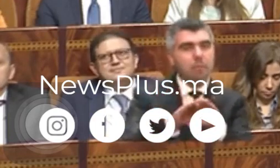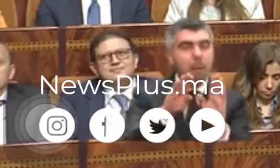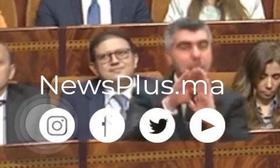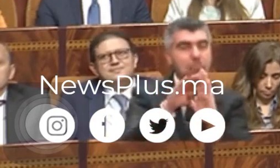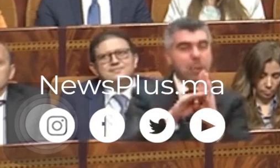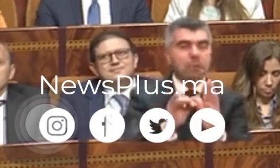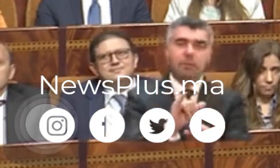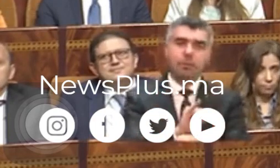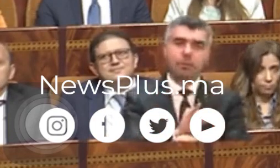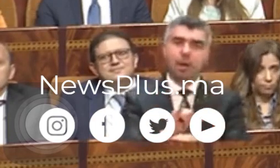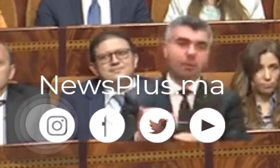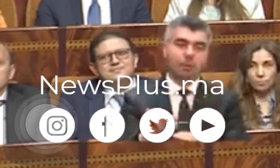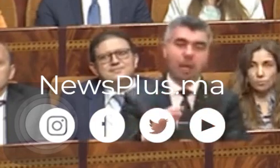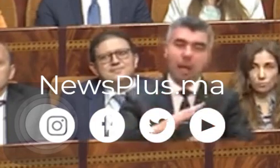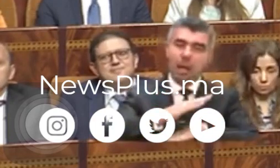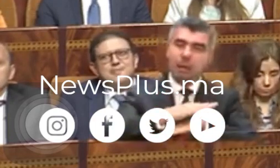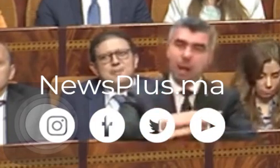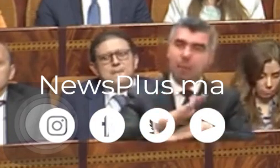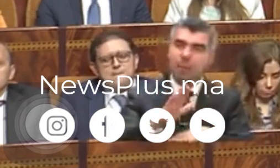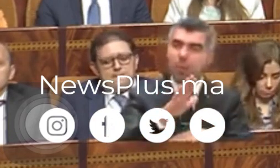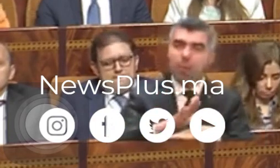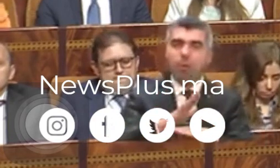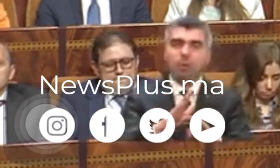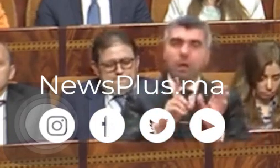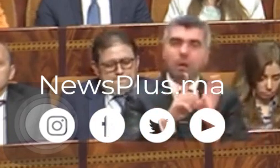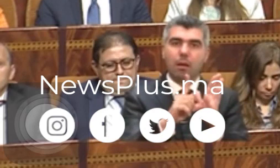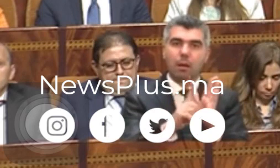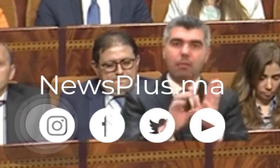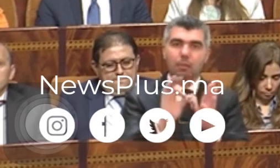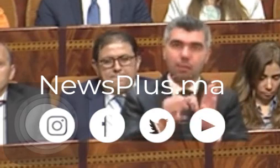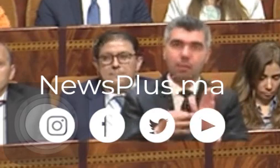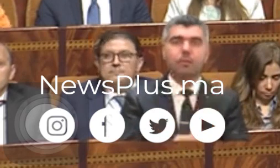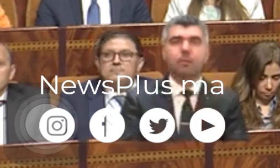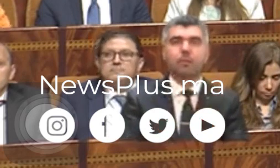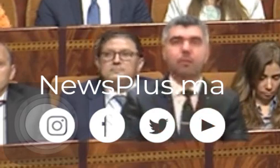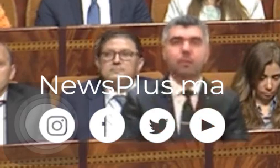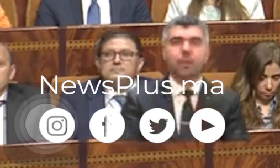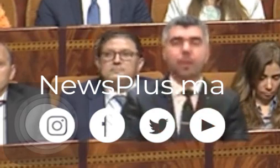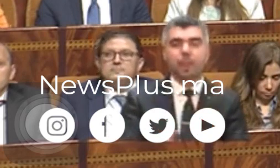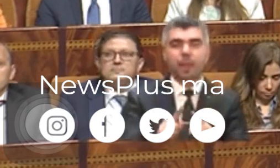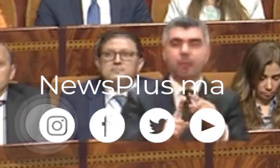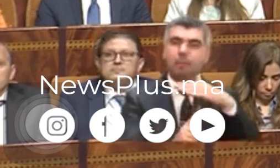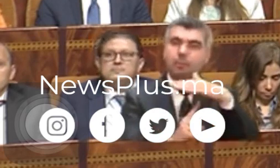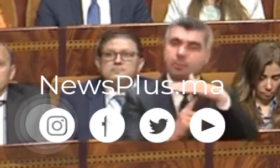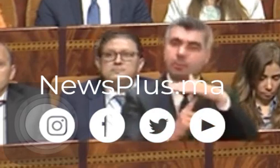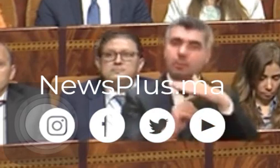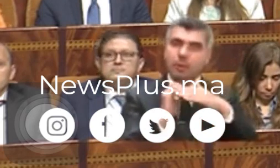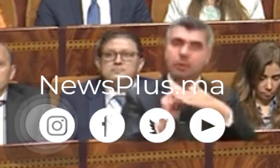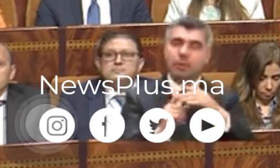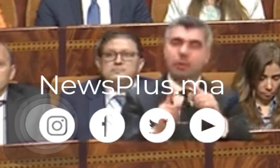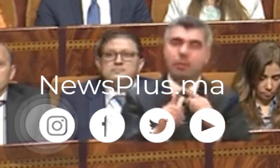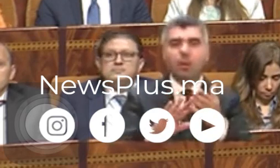فرجاء باش نحترموا انفسنا ونحترموا النص القانوني، نقتصروا على نقط نظام